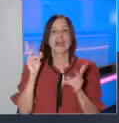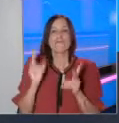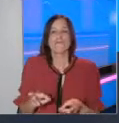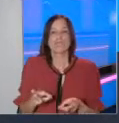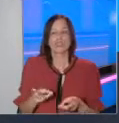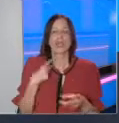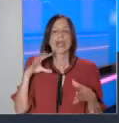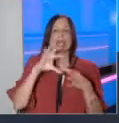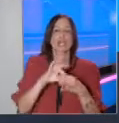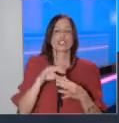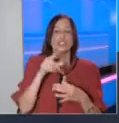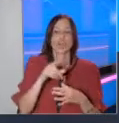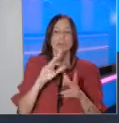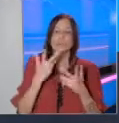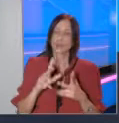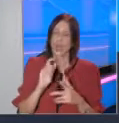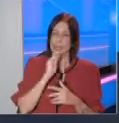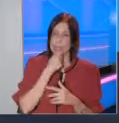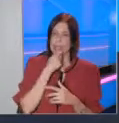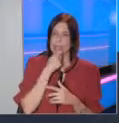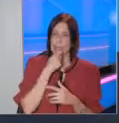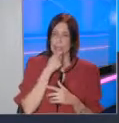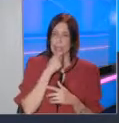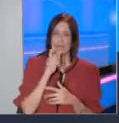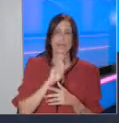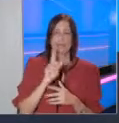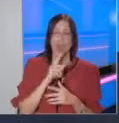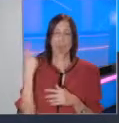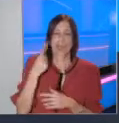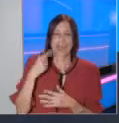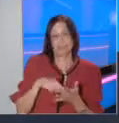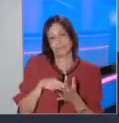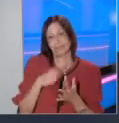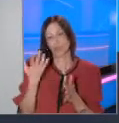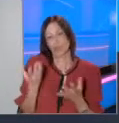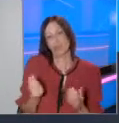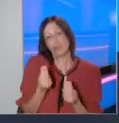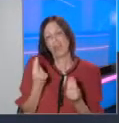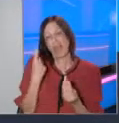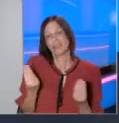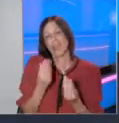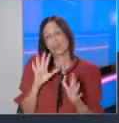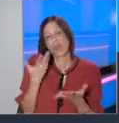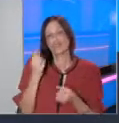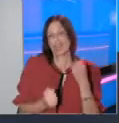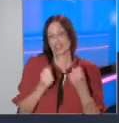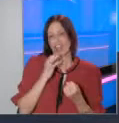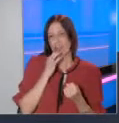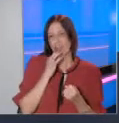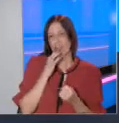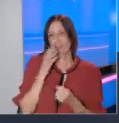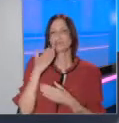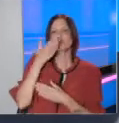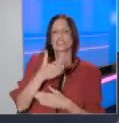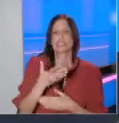זאת ליצור איתכם קשר בצורה שהיא דיסקרטית, וככה לא מאיימת, כי אולי זה אחד הדברים שיותר מקשים לבני הנוער להגשת